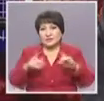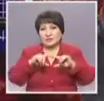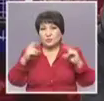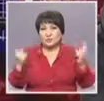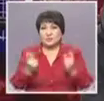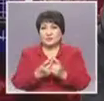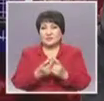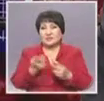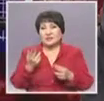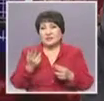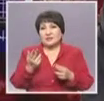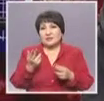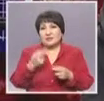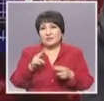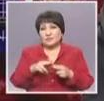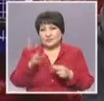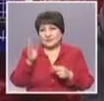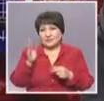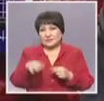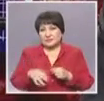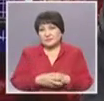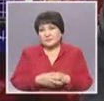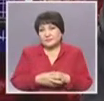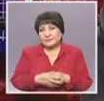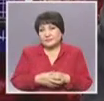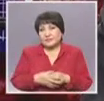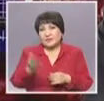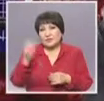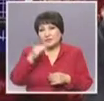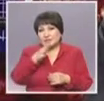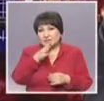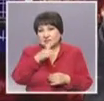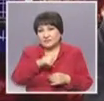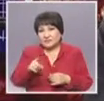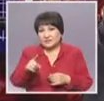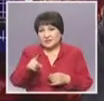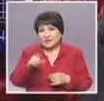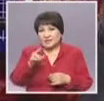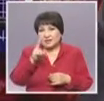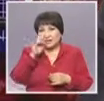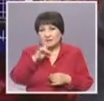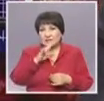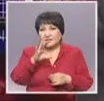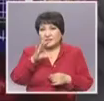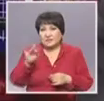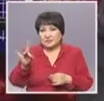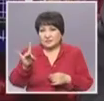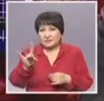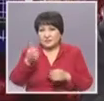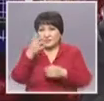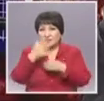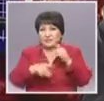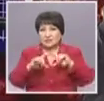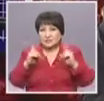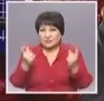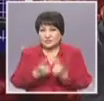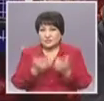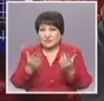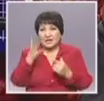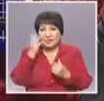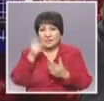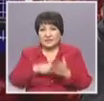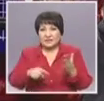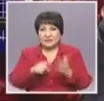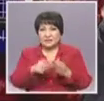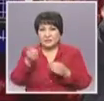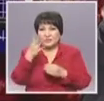осы кезінде мынау Қазақ СССР-нің орталық стадионы болып табылатын еді. Қазір енді Алматы қаласының орталық стадионы, ең